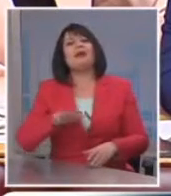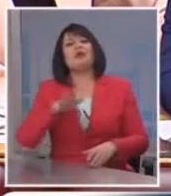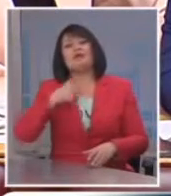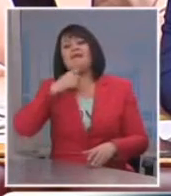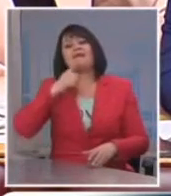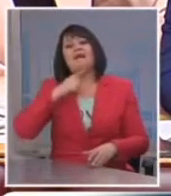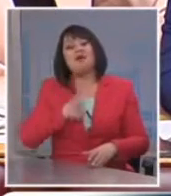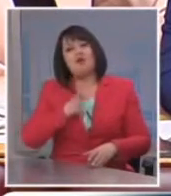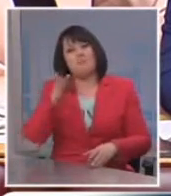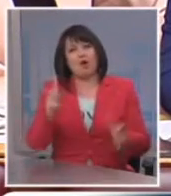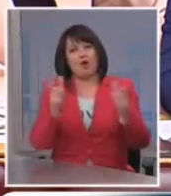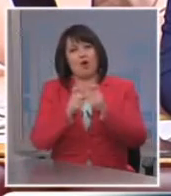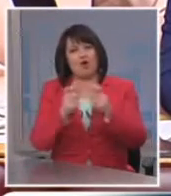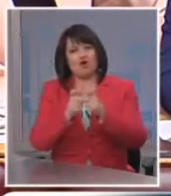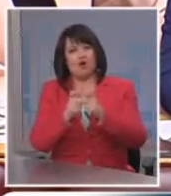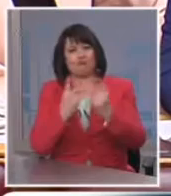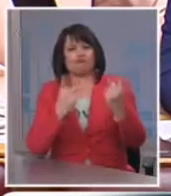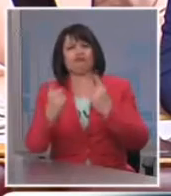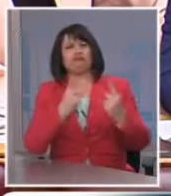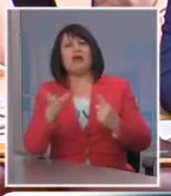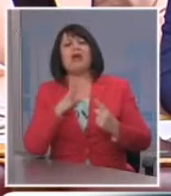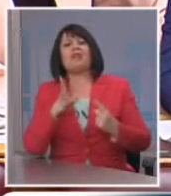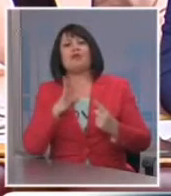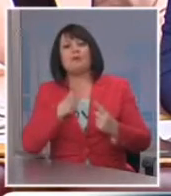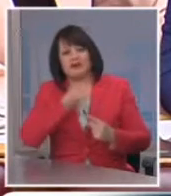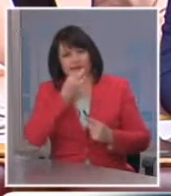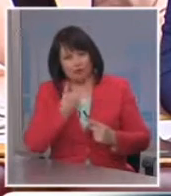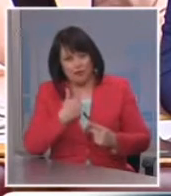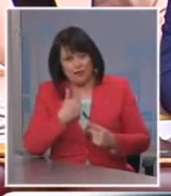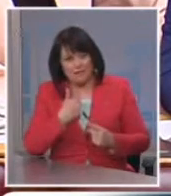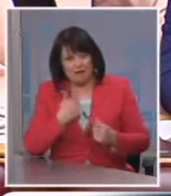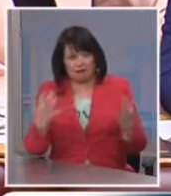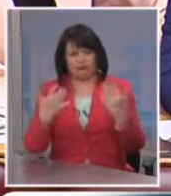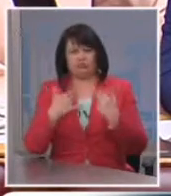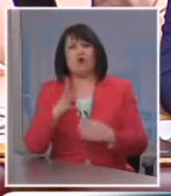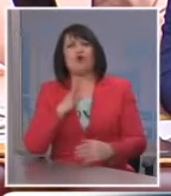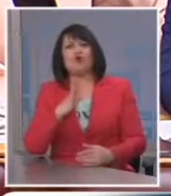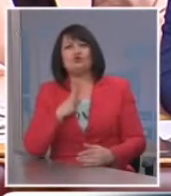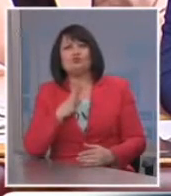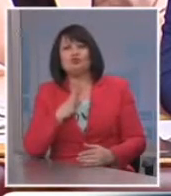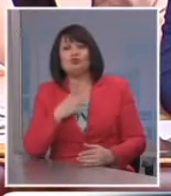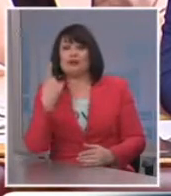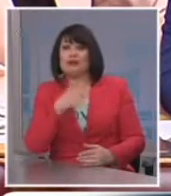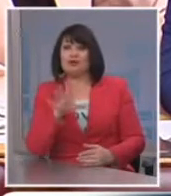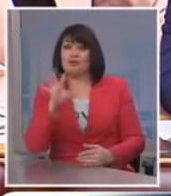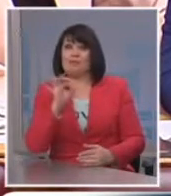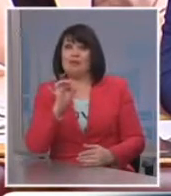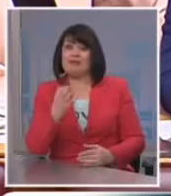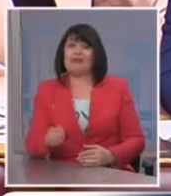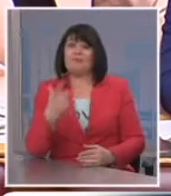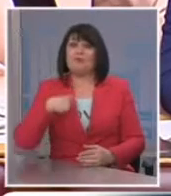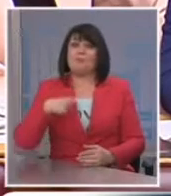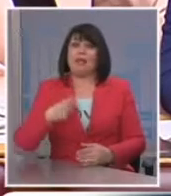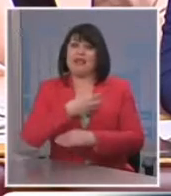Ηρακλείου, κόσμος που με πλησίασε για αυτήν ακριβώς τη δήλωσή μου, 150 νέα μέλη του